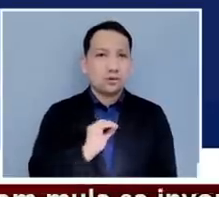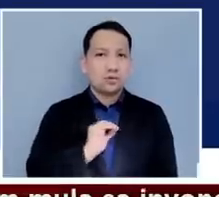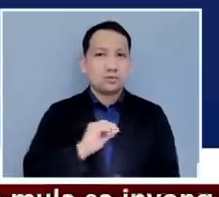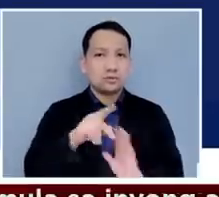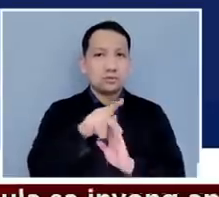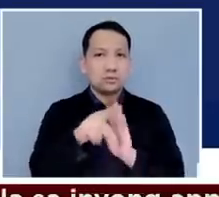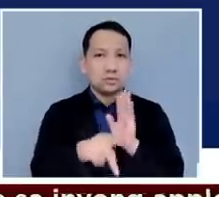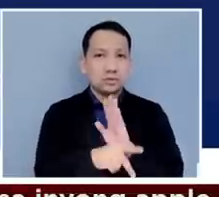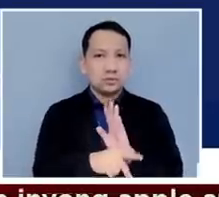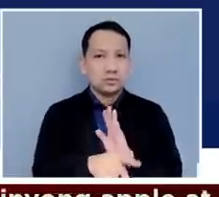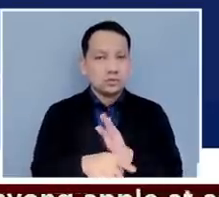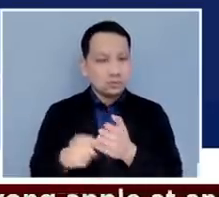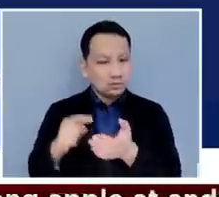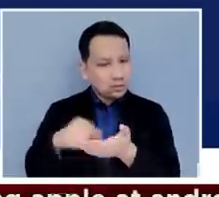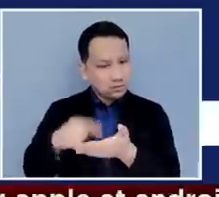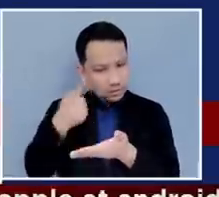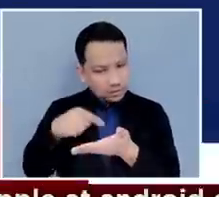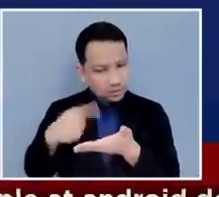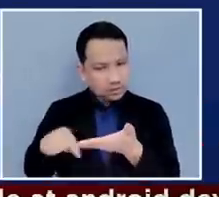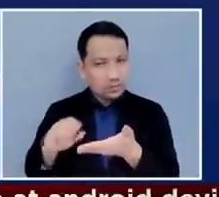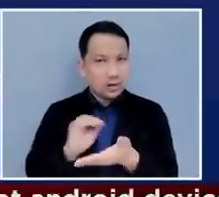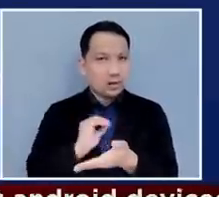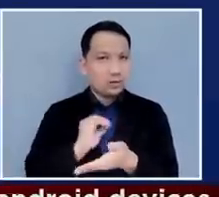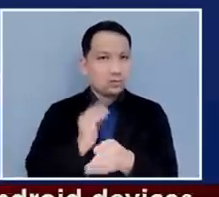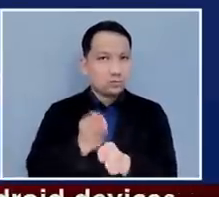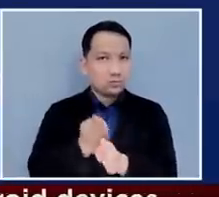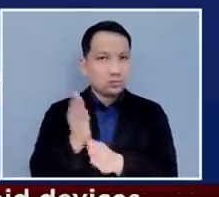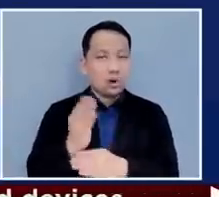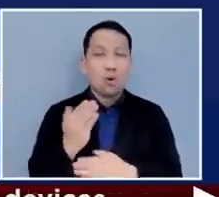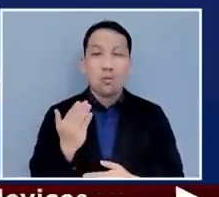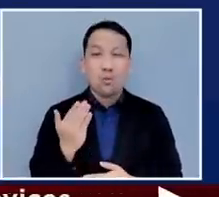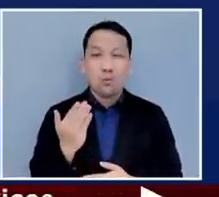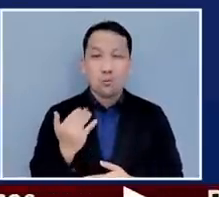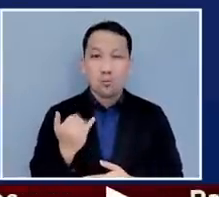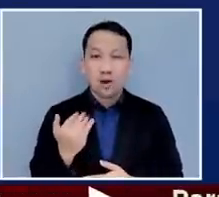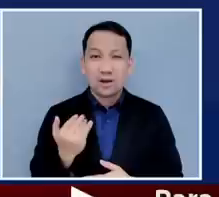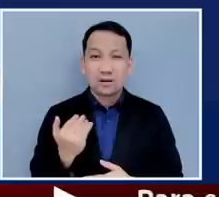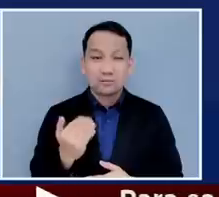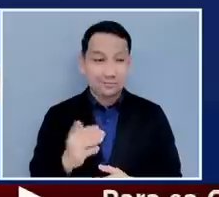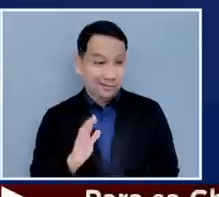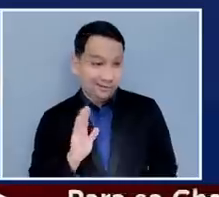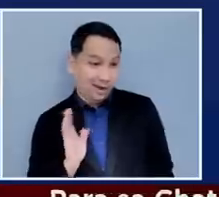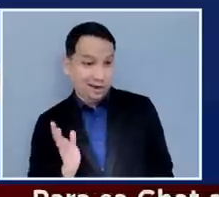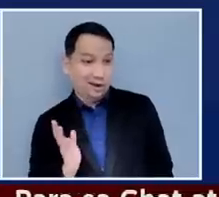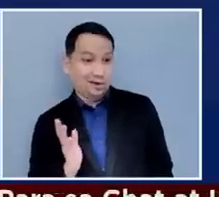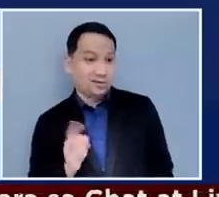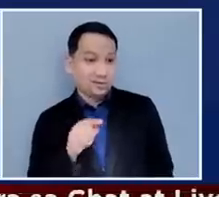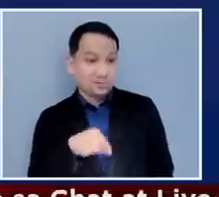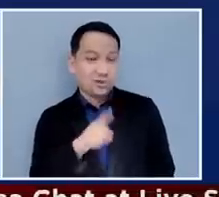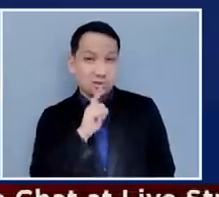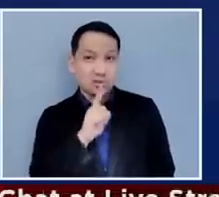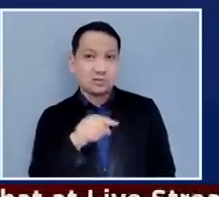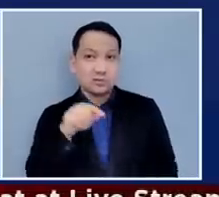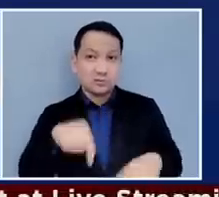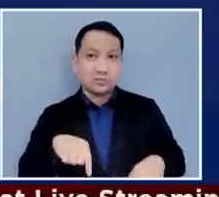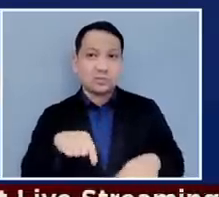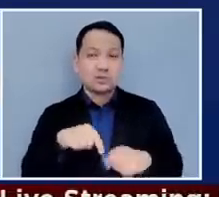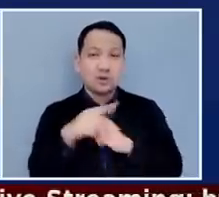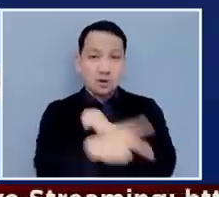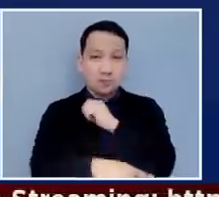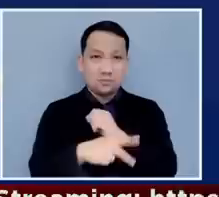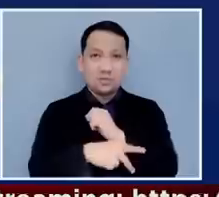define our own direction because, hello, this is the province